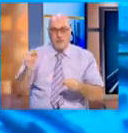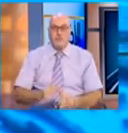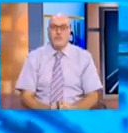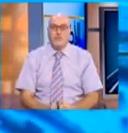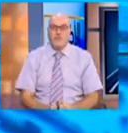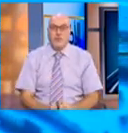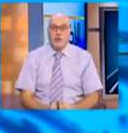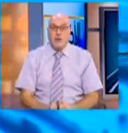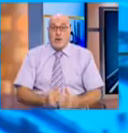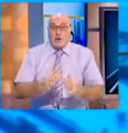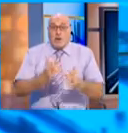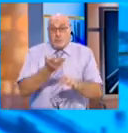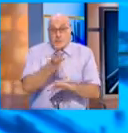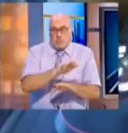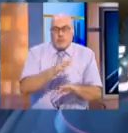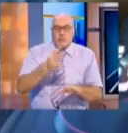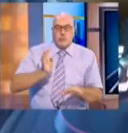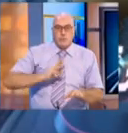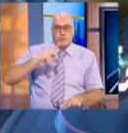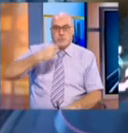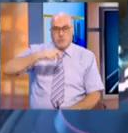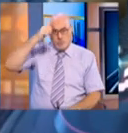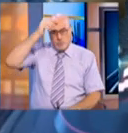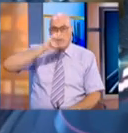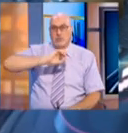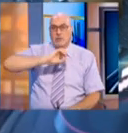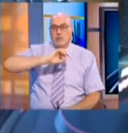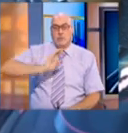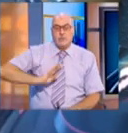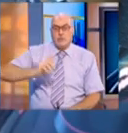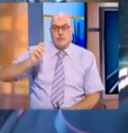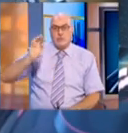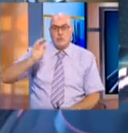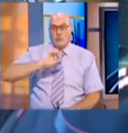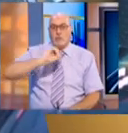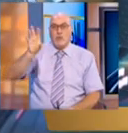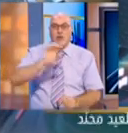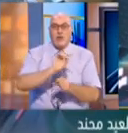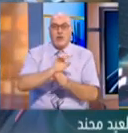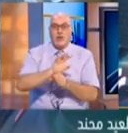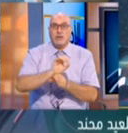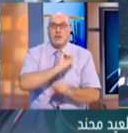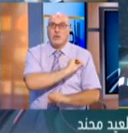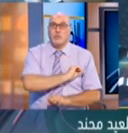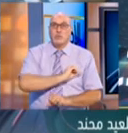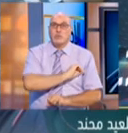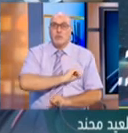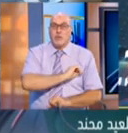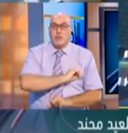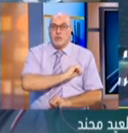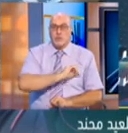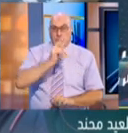وإثر هذا المصاب الجلل بعث رئيس الجمهورية السيد عبد المجيد تبون برسالة تعزية إلى